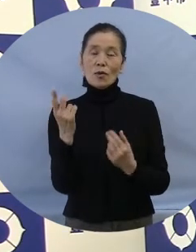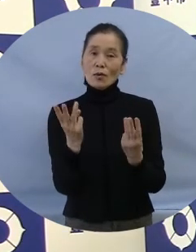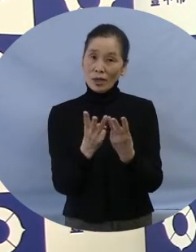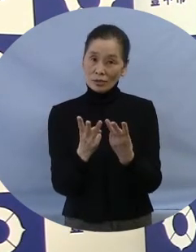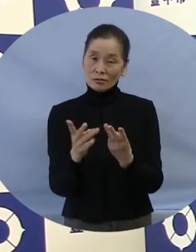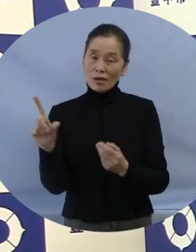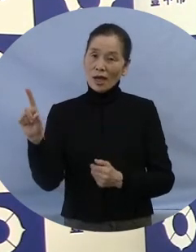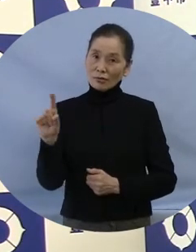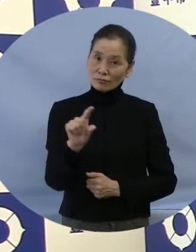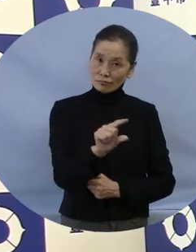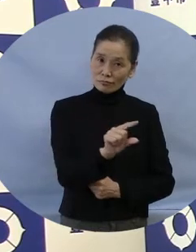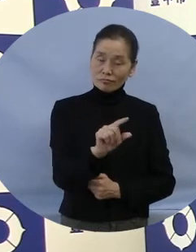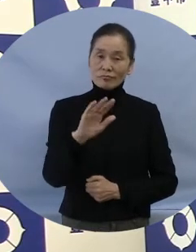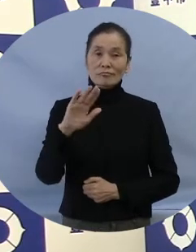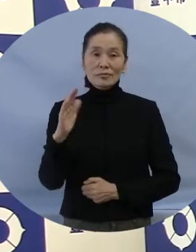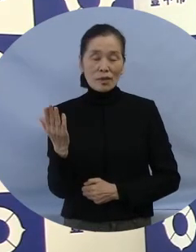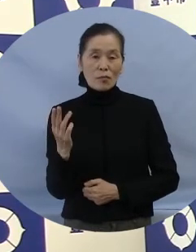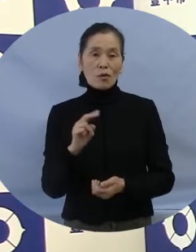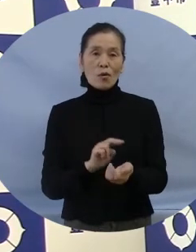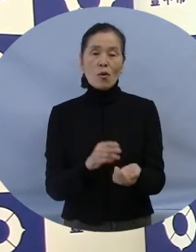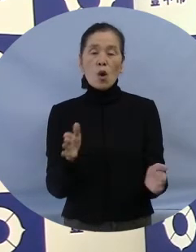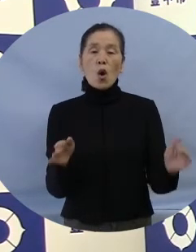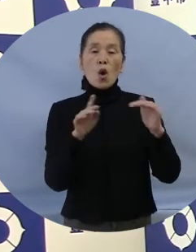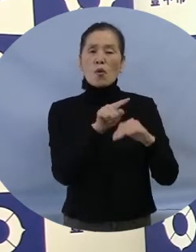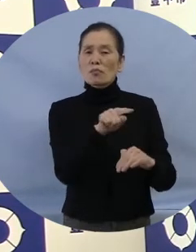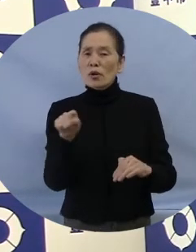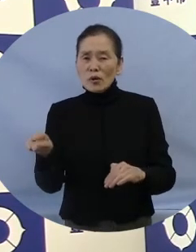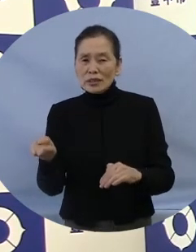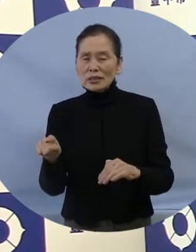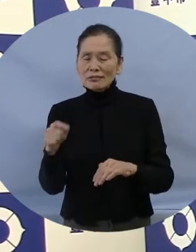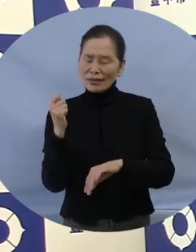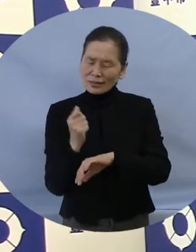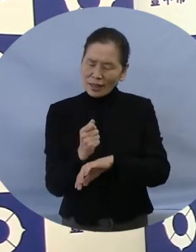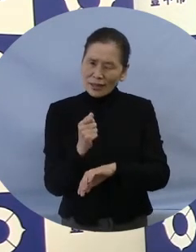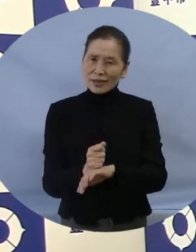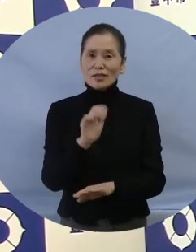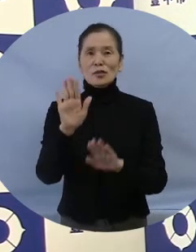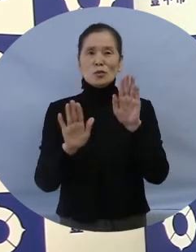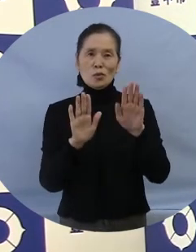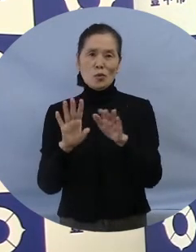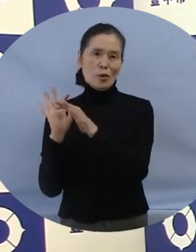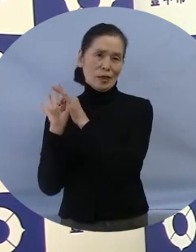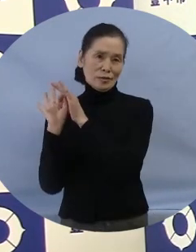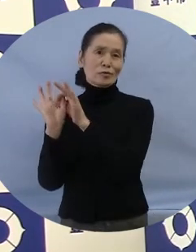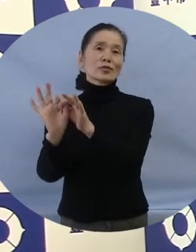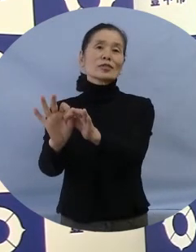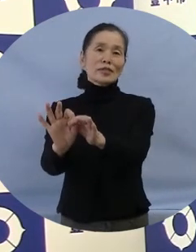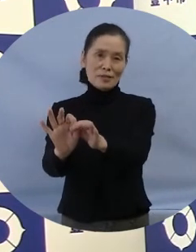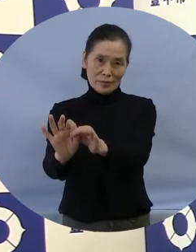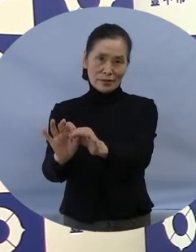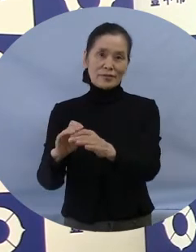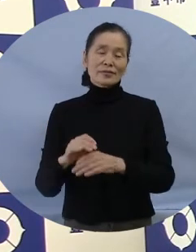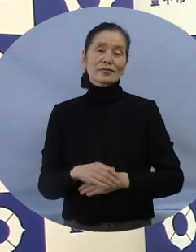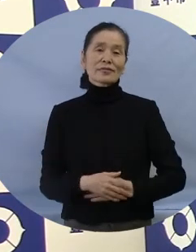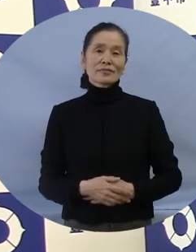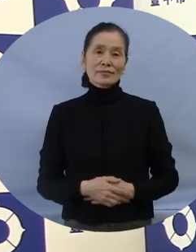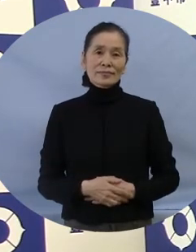少傾向にありますが、医療提供体制は依然として厳しい状況にあります